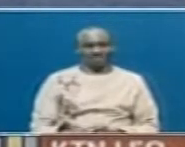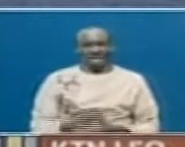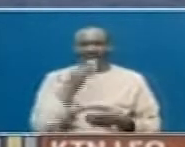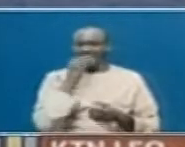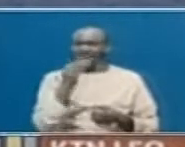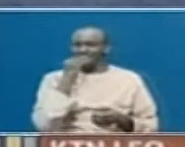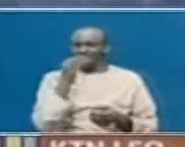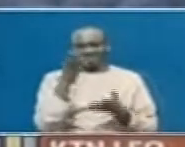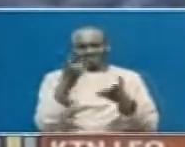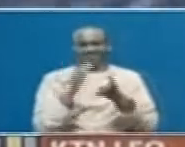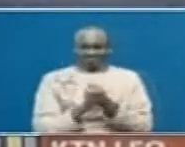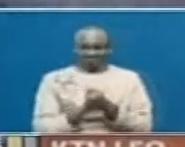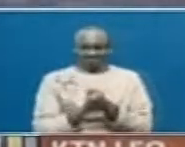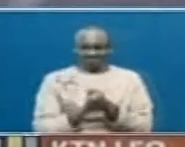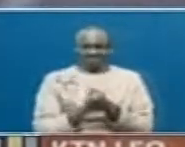Embe dodo,